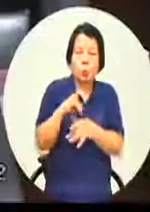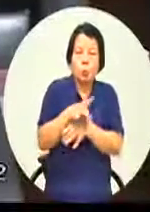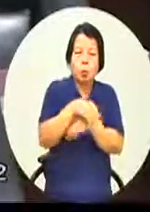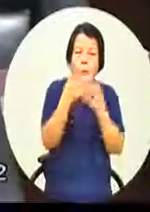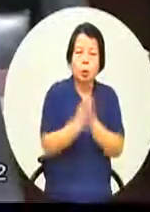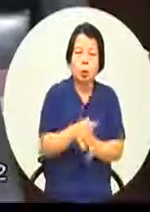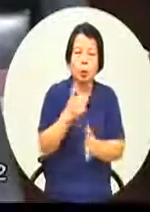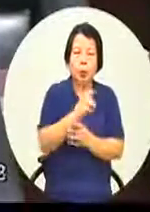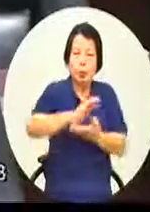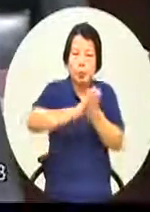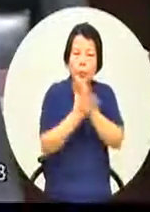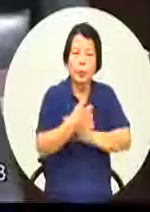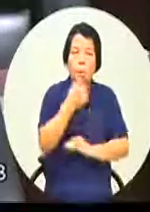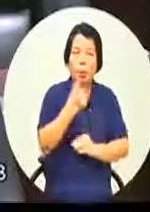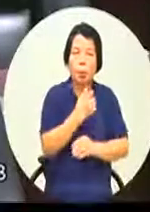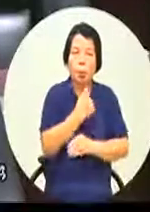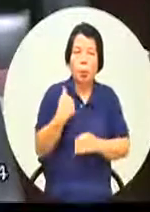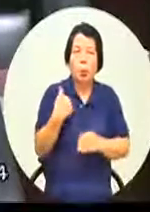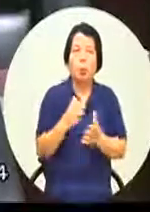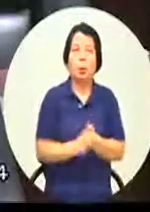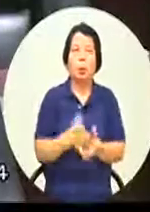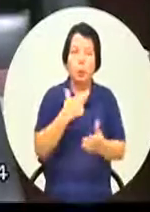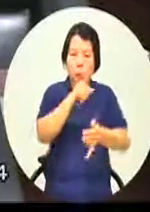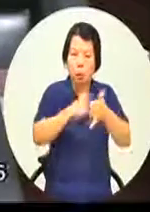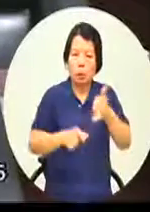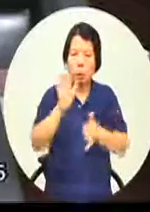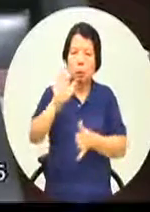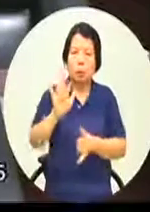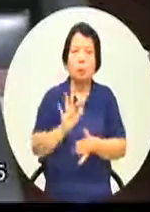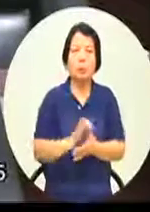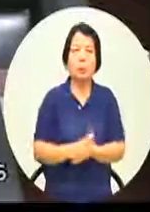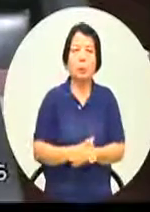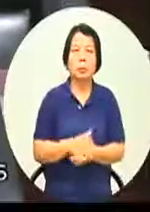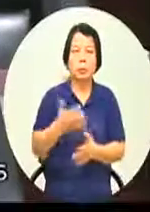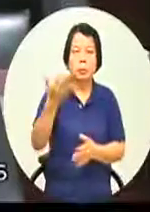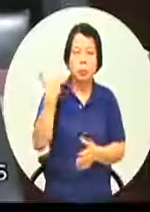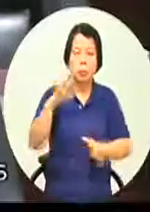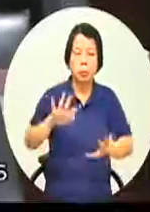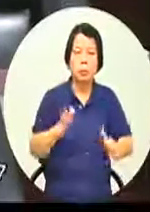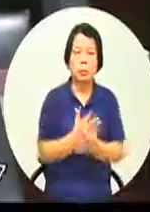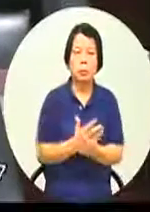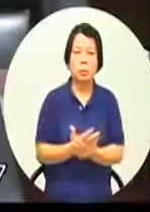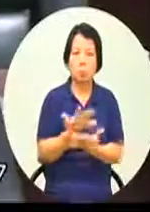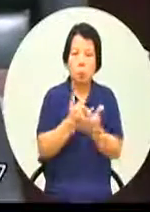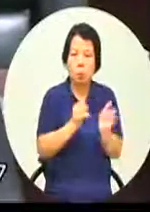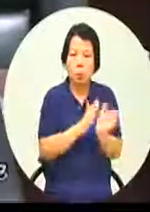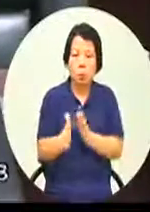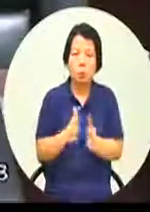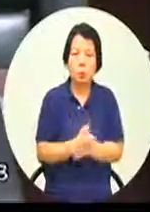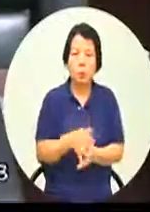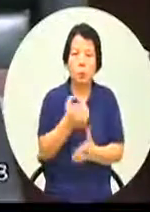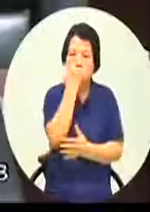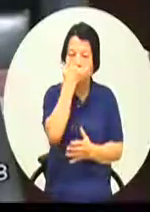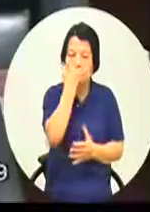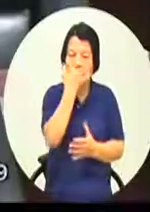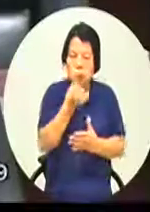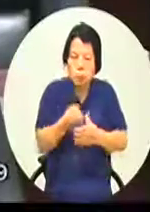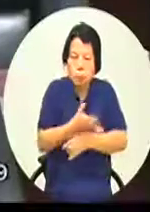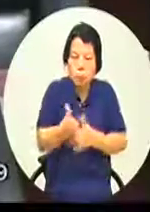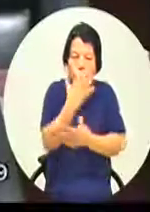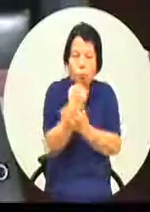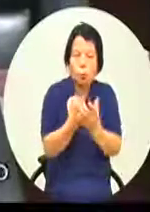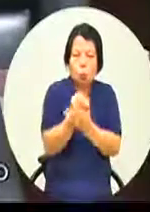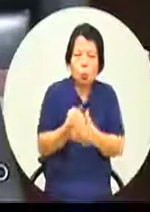绿能、哦、那其实也不是没有案例，因为其实按照学理上来讲，猪只所排放的这些粪便